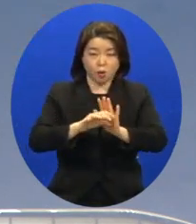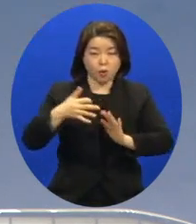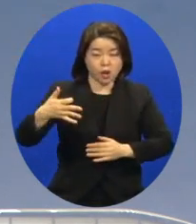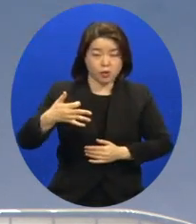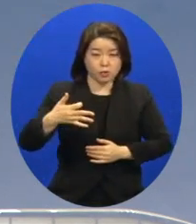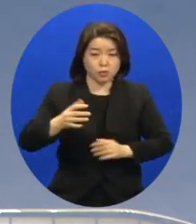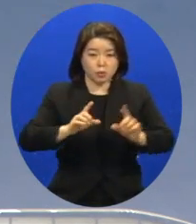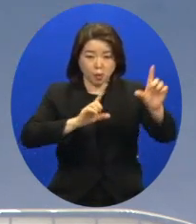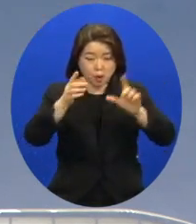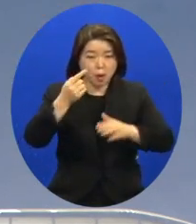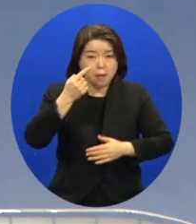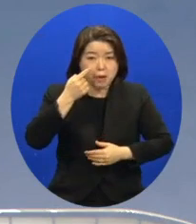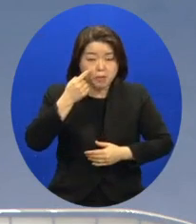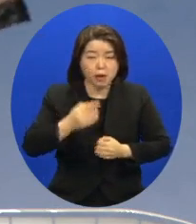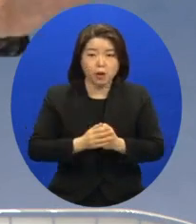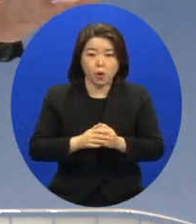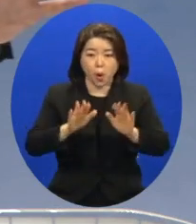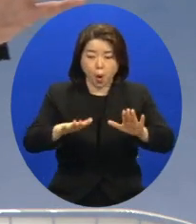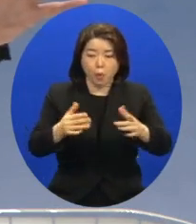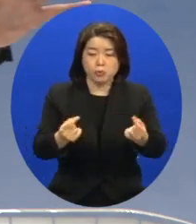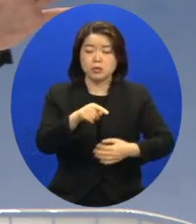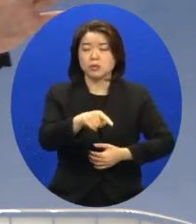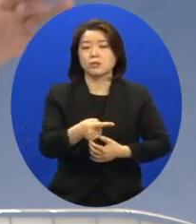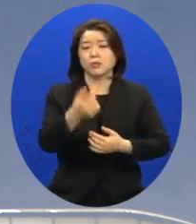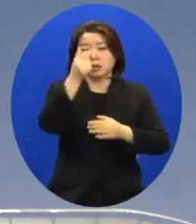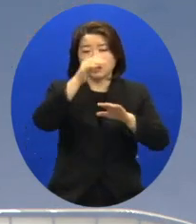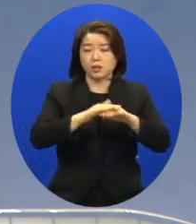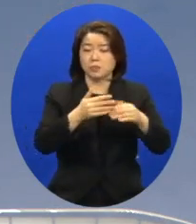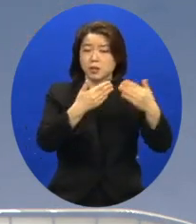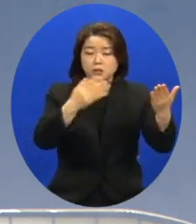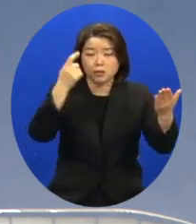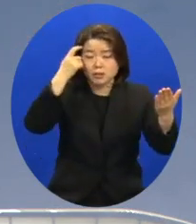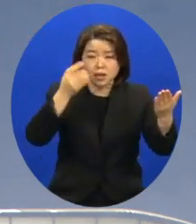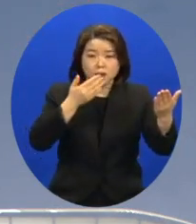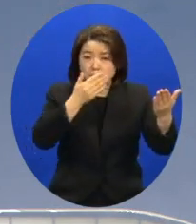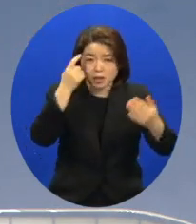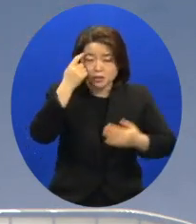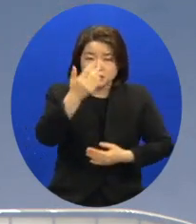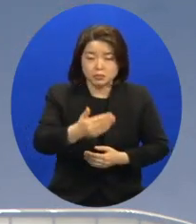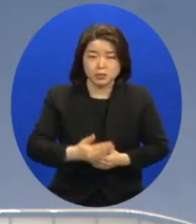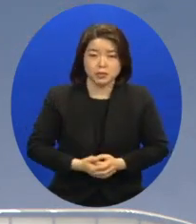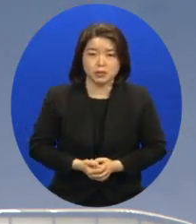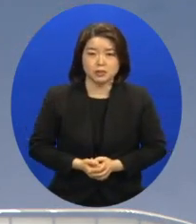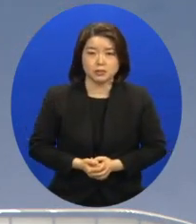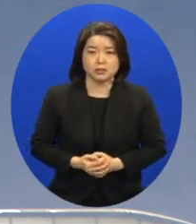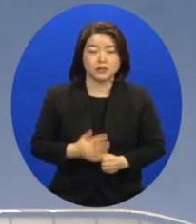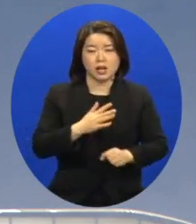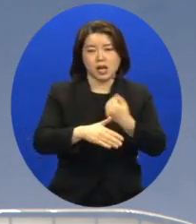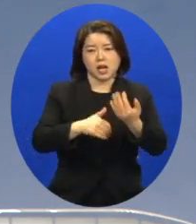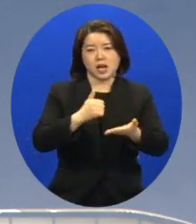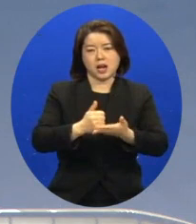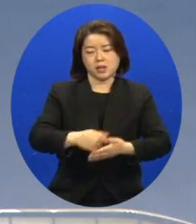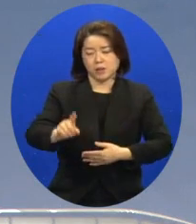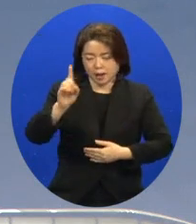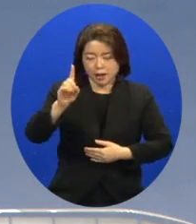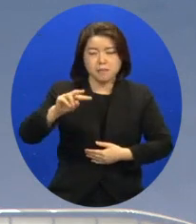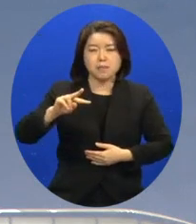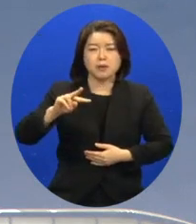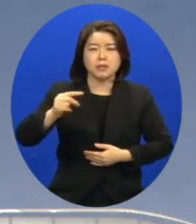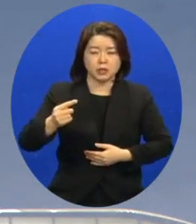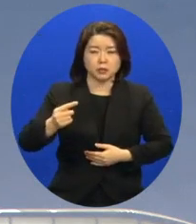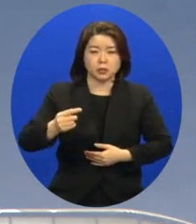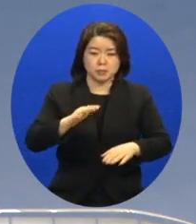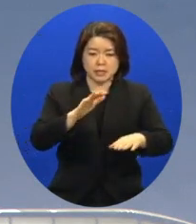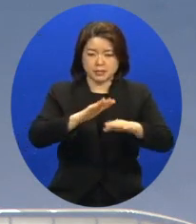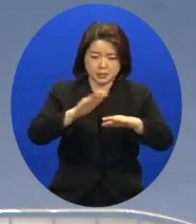보십시오. 우리가 오늘처럼 이렇게 예배 드릴 거라고는 상상을 했습니까? 하나님이 한 번만